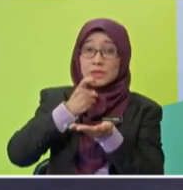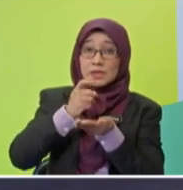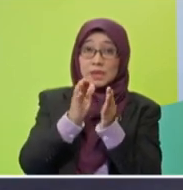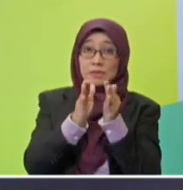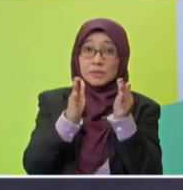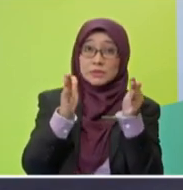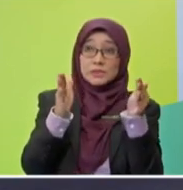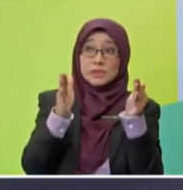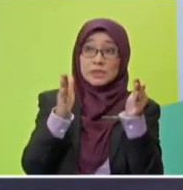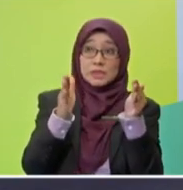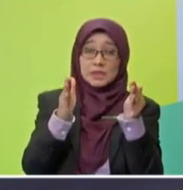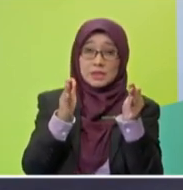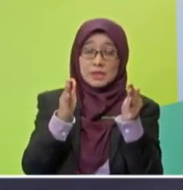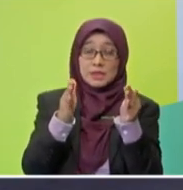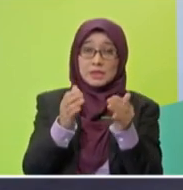besar